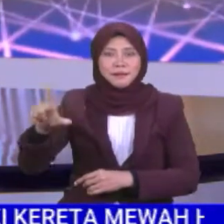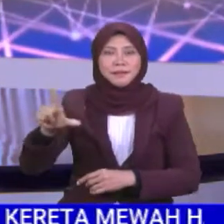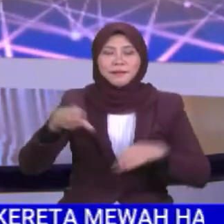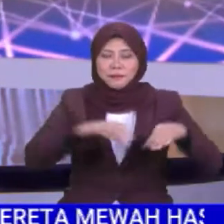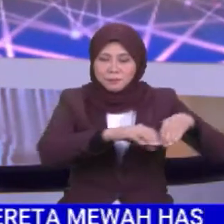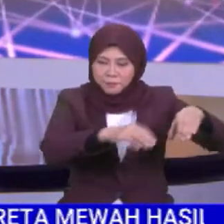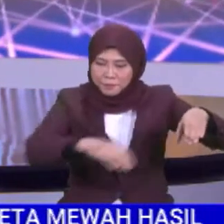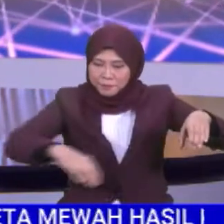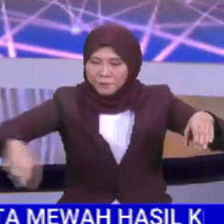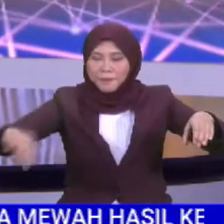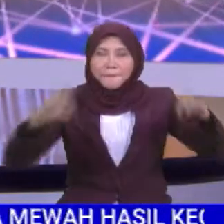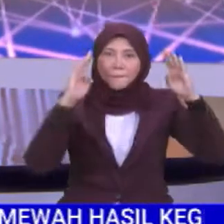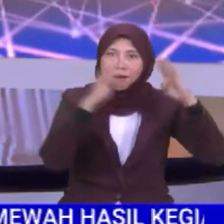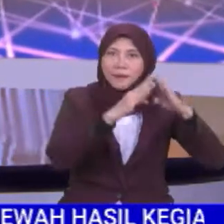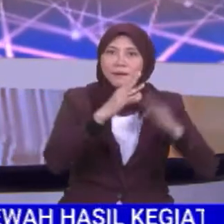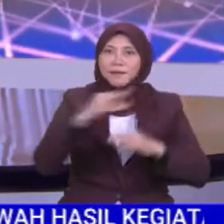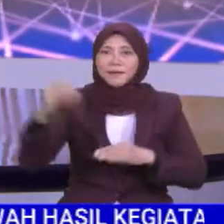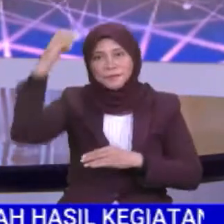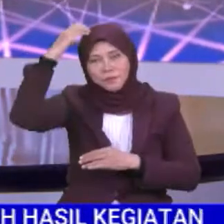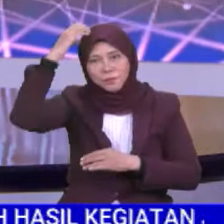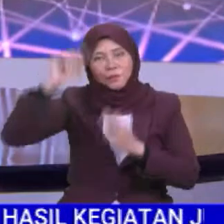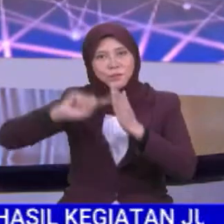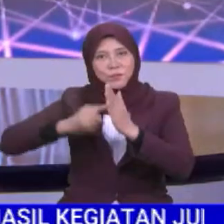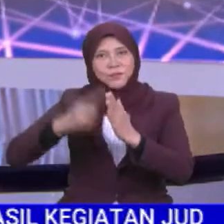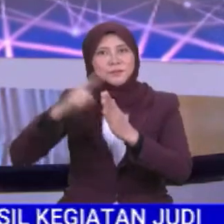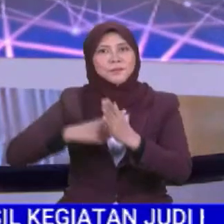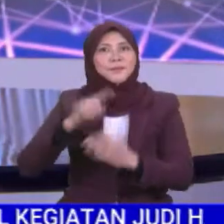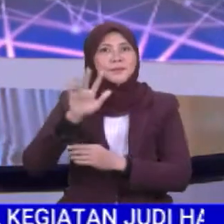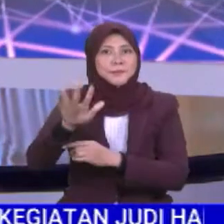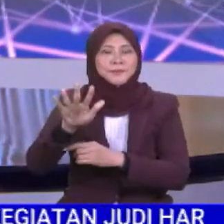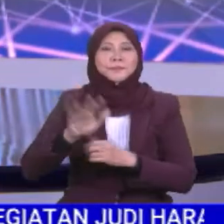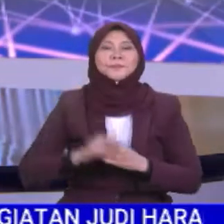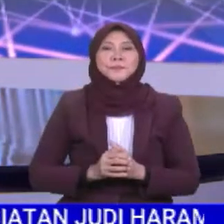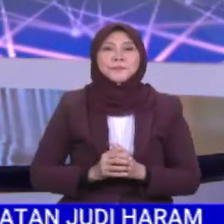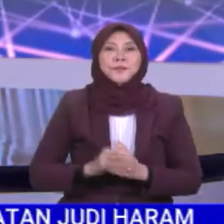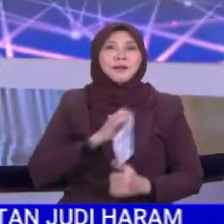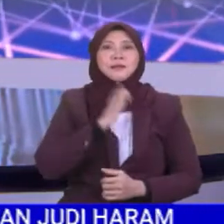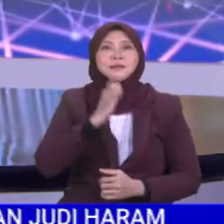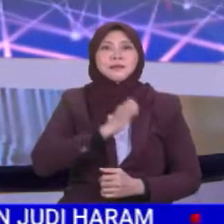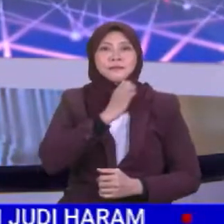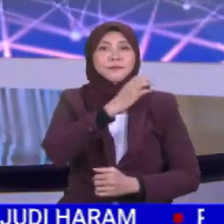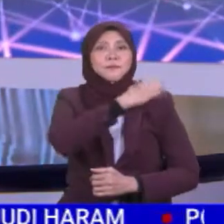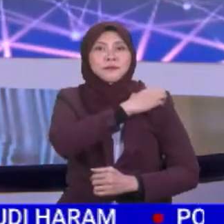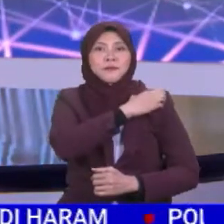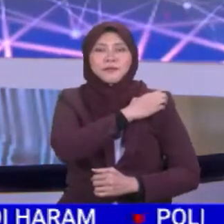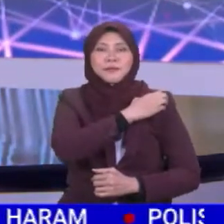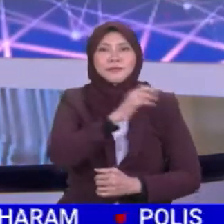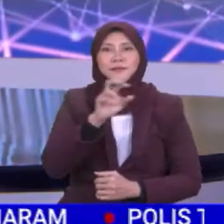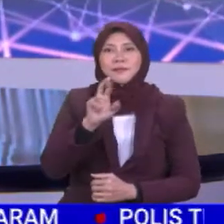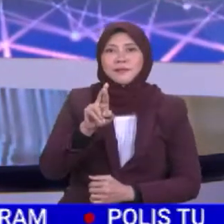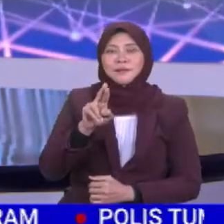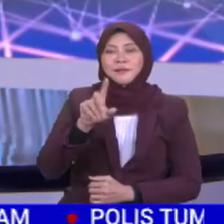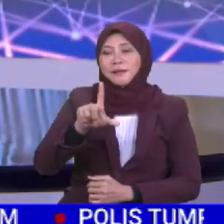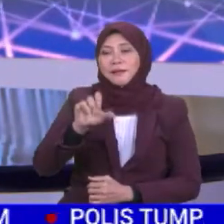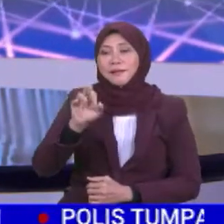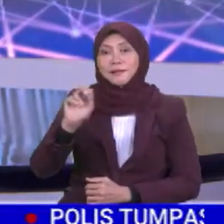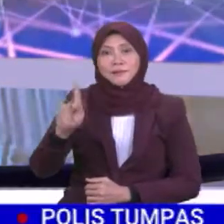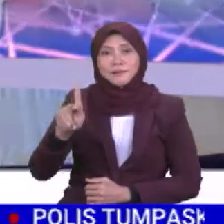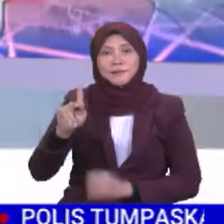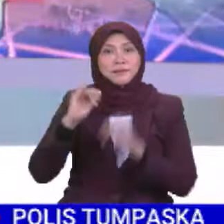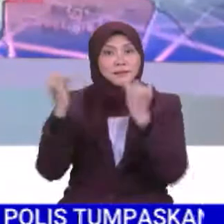Pahang dan Selangor akan memulai my depan ketua pegawai eksekutif laser welding 9 banget status widowed